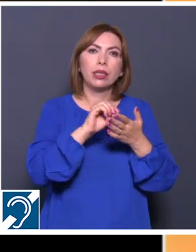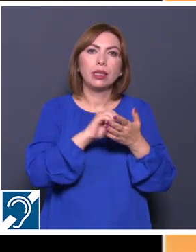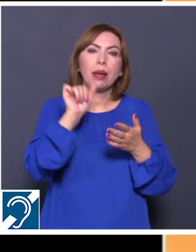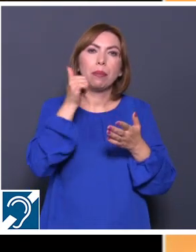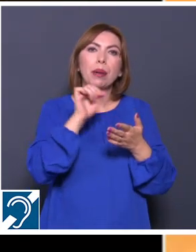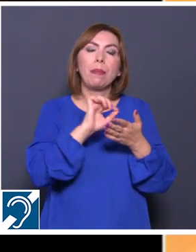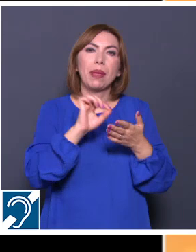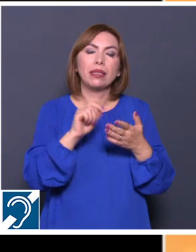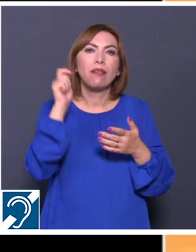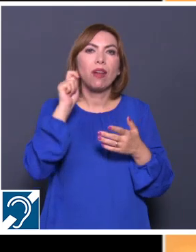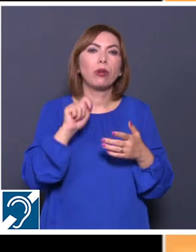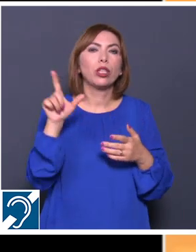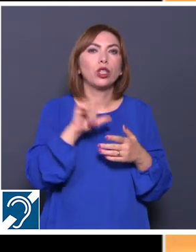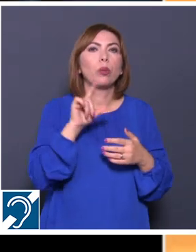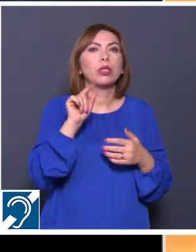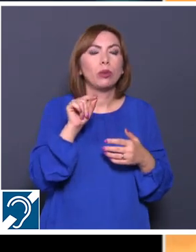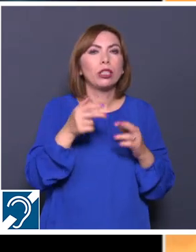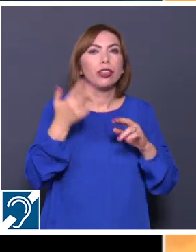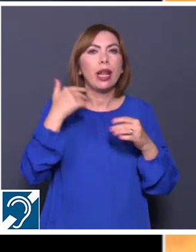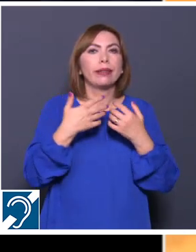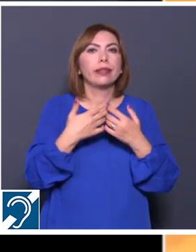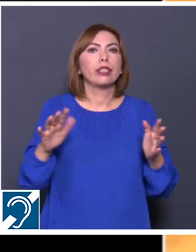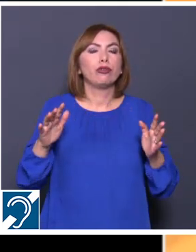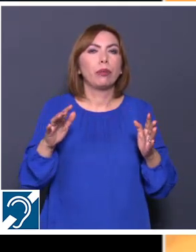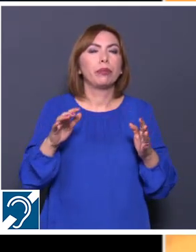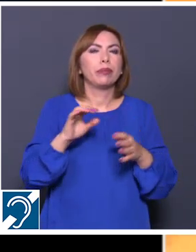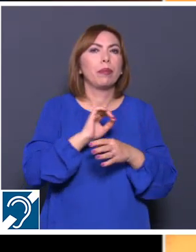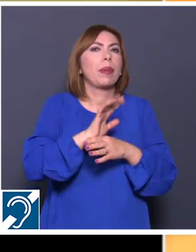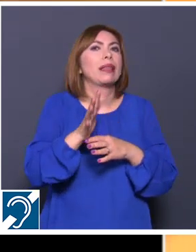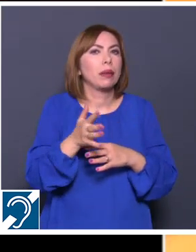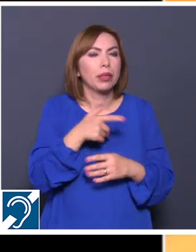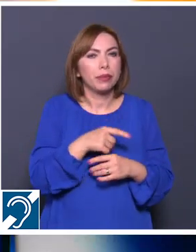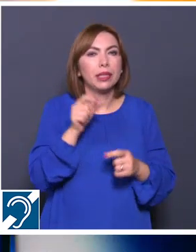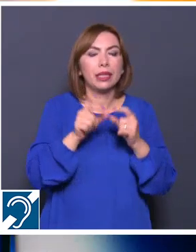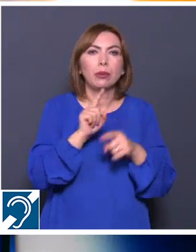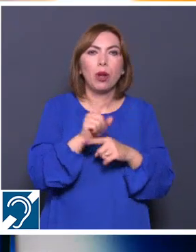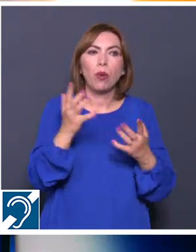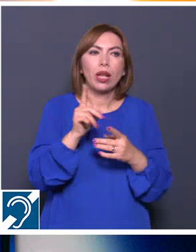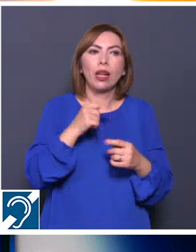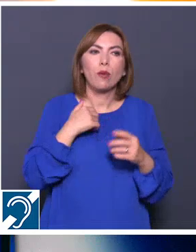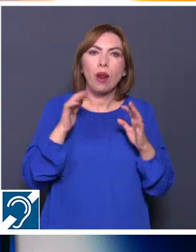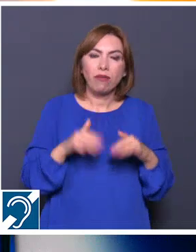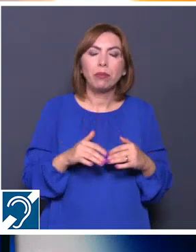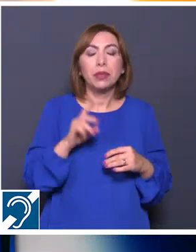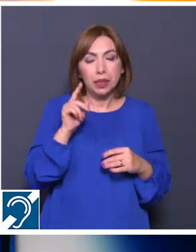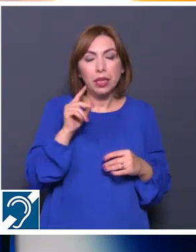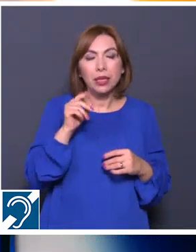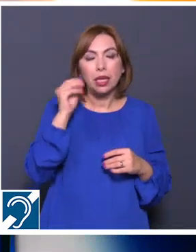februarie 2020, înainte să înceapă nenorocirea. Despre conversații pe care nu le purtăm. Da, de obicei